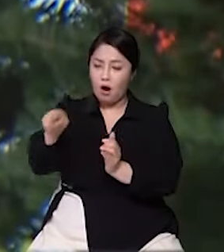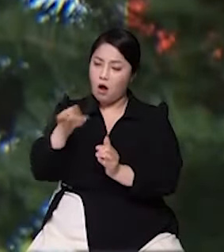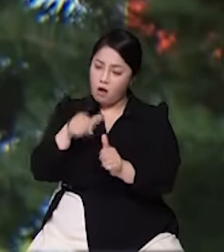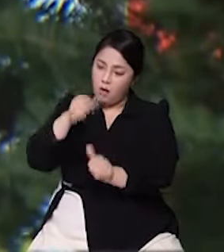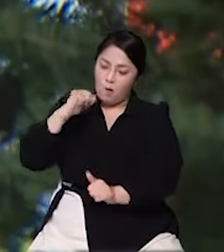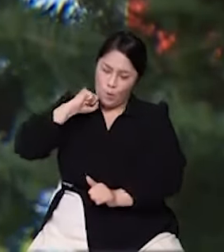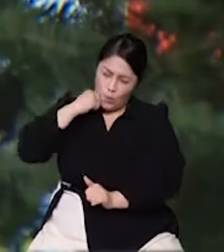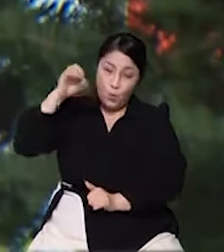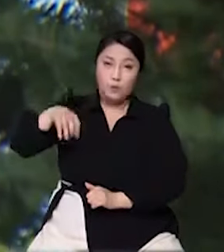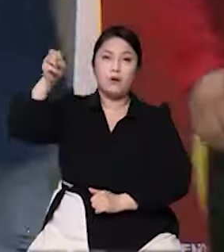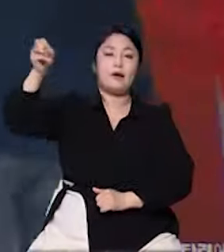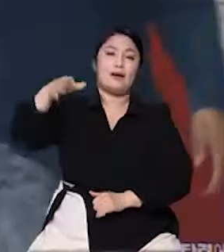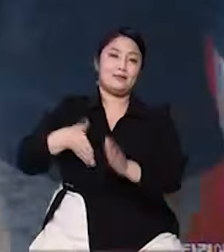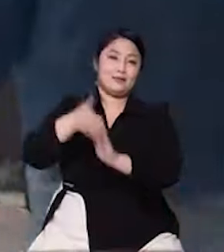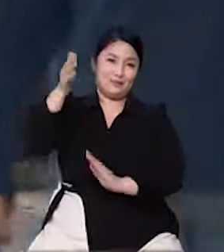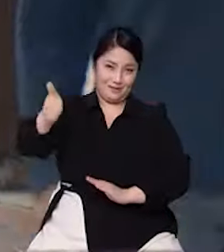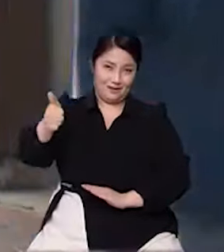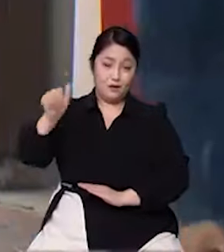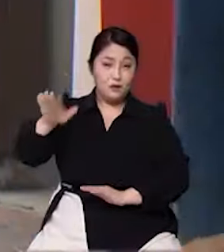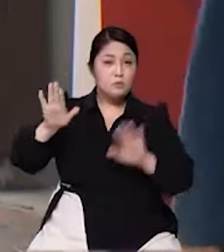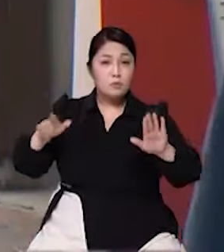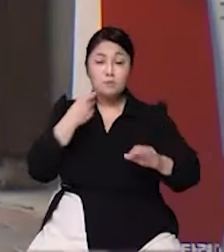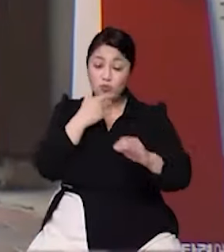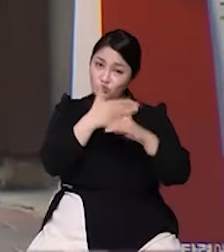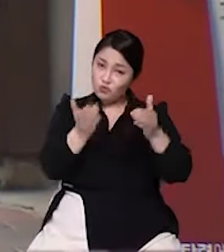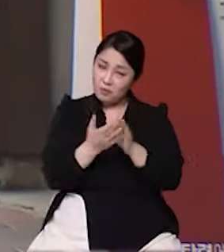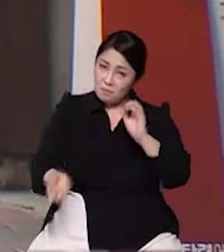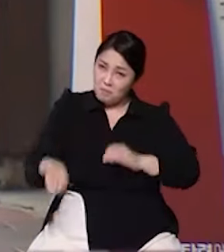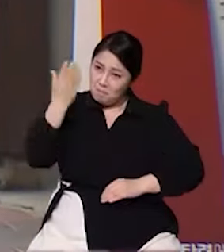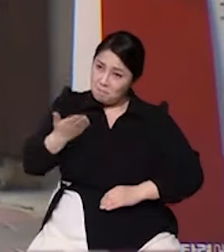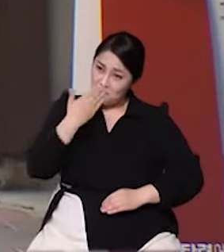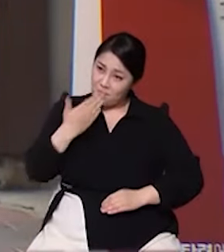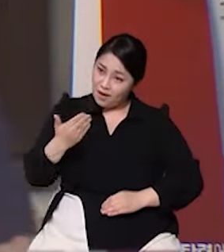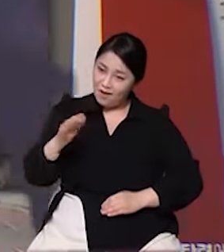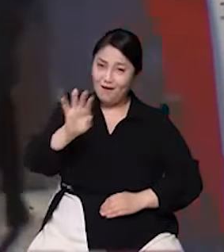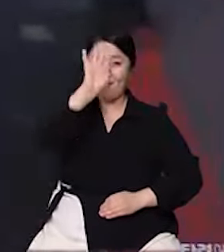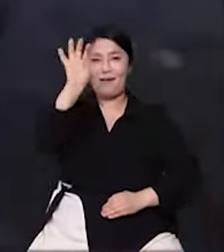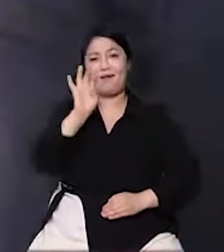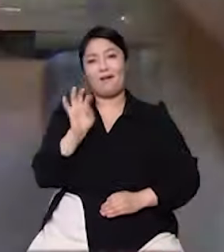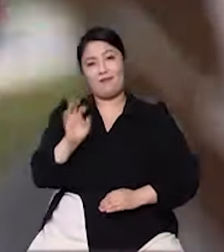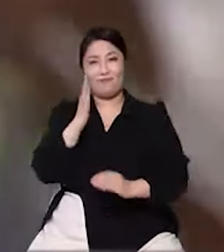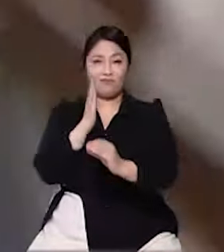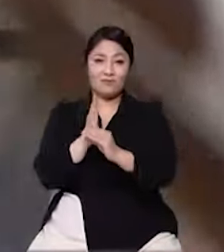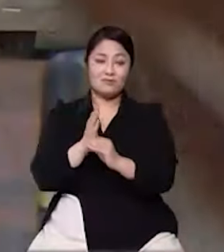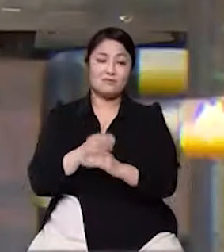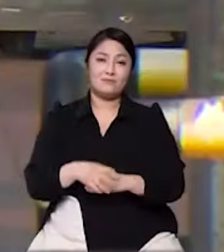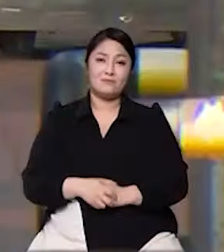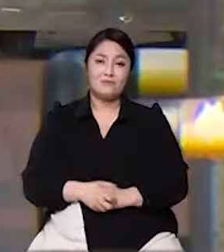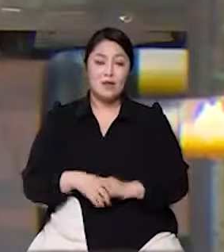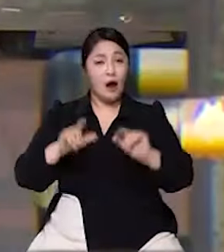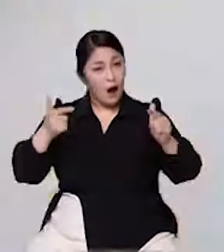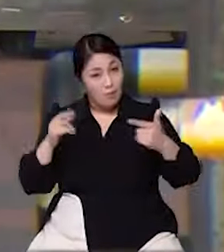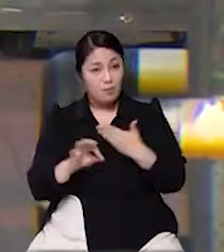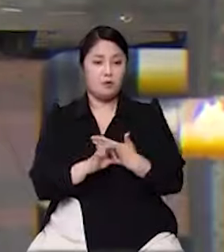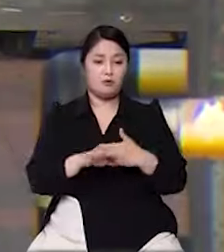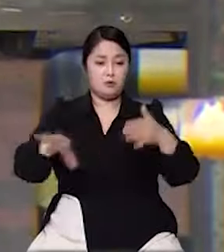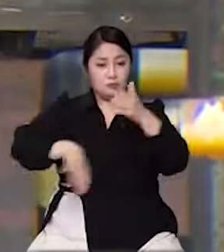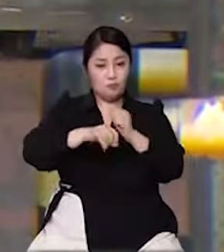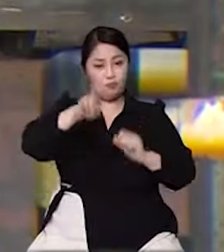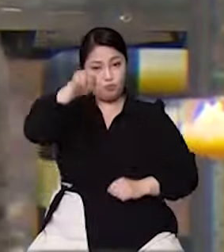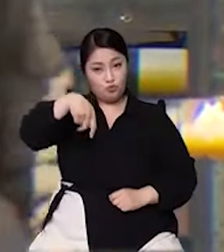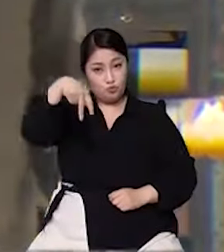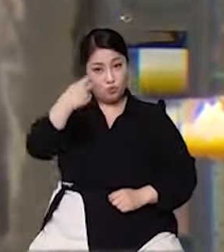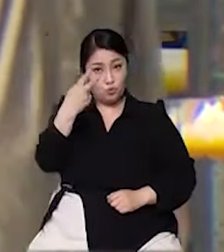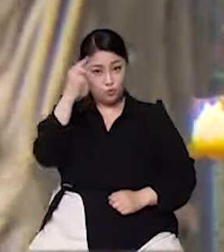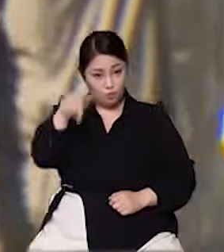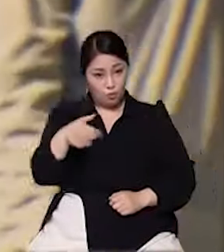광양 시장선거 이번에는 민주당이 당선에 깃발을 되찾아 올 수 있을지 아니면 무소속 4연승 의